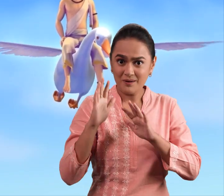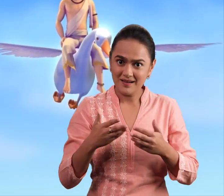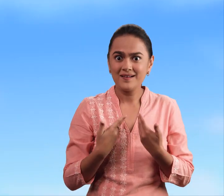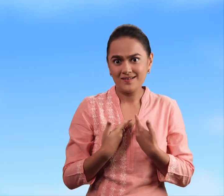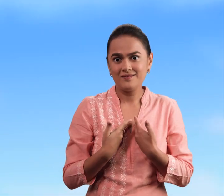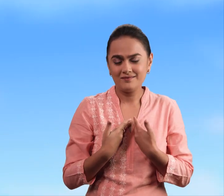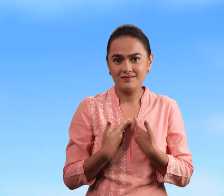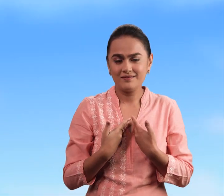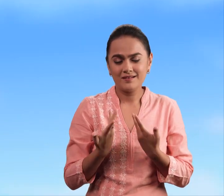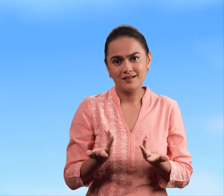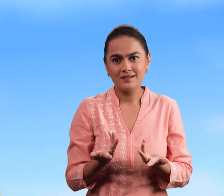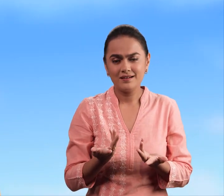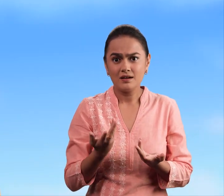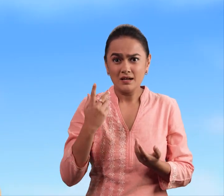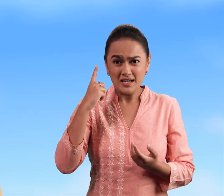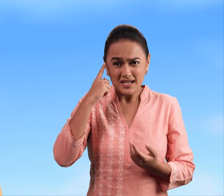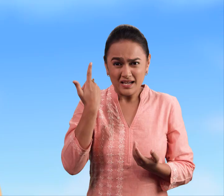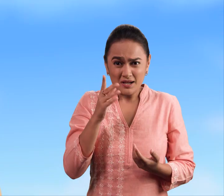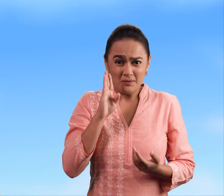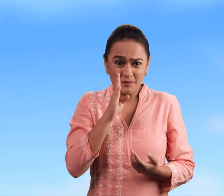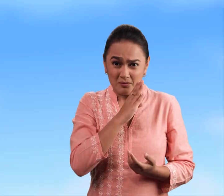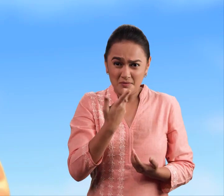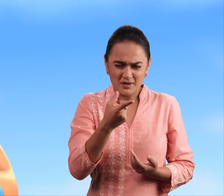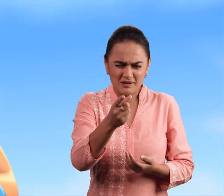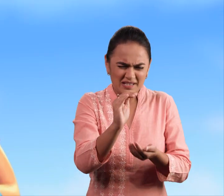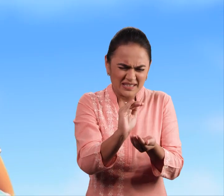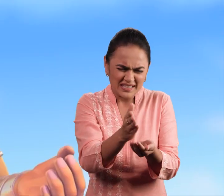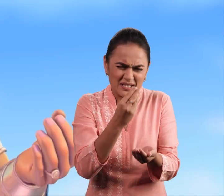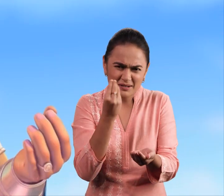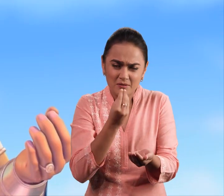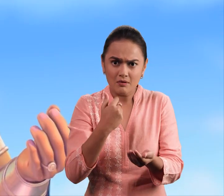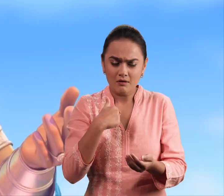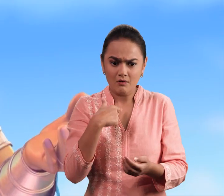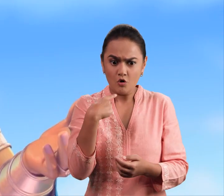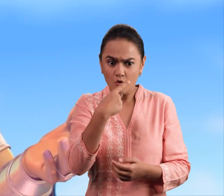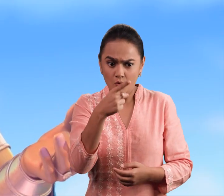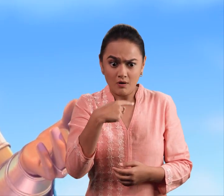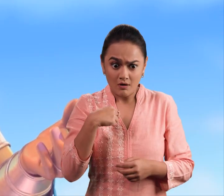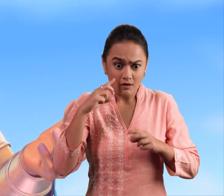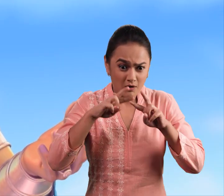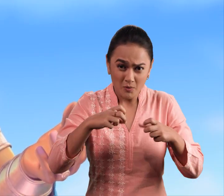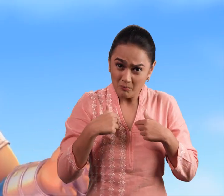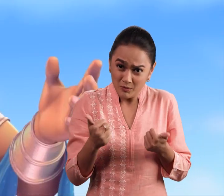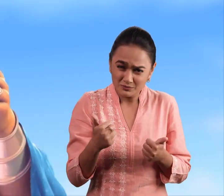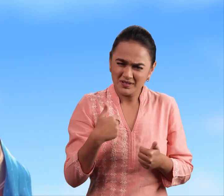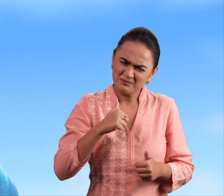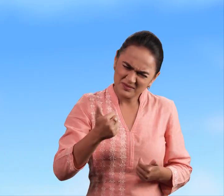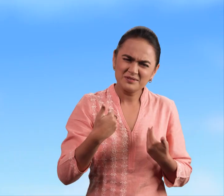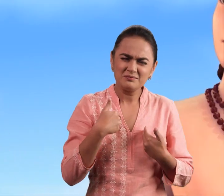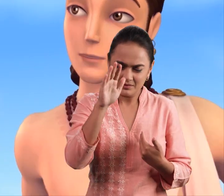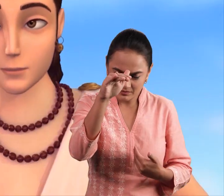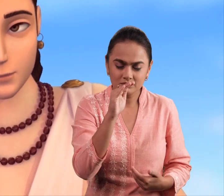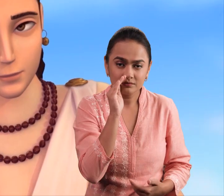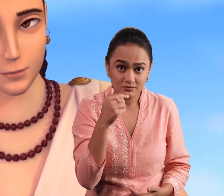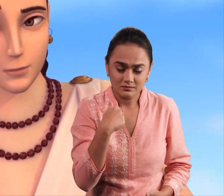है। क्या स्वयं ब्रह्मा इस नन्हे से मायावी का रहस्य नहीं पता कर पाएगा? ये सुनो।